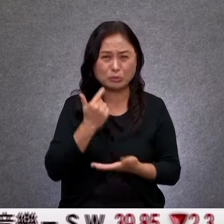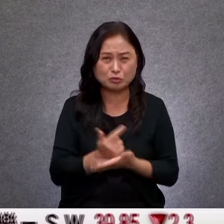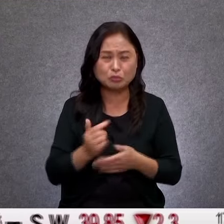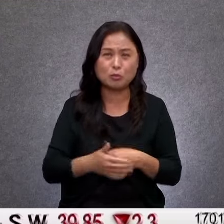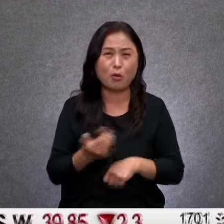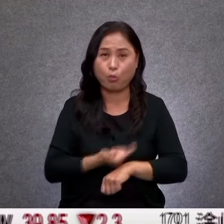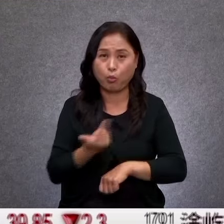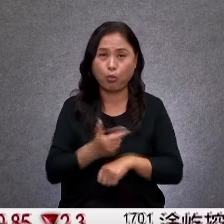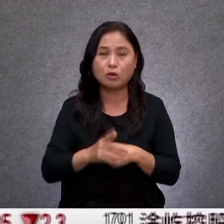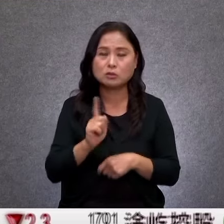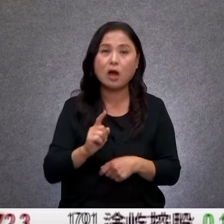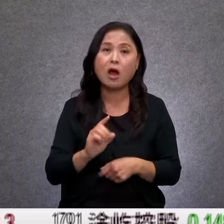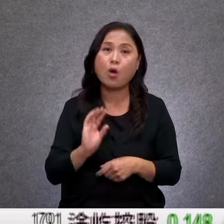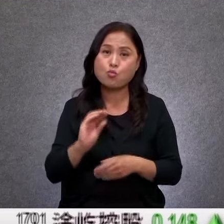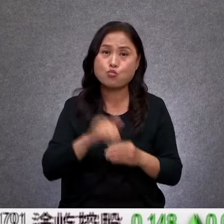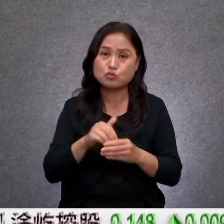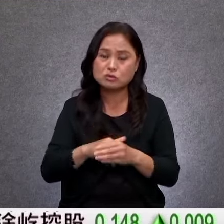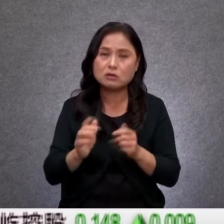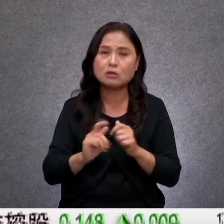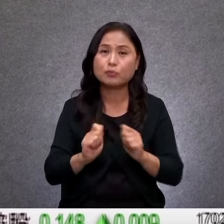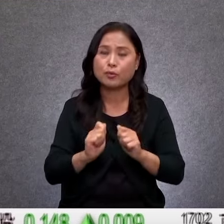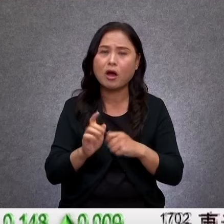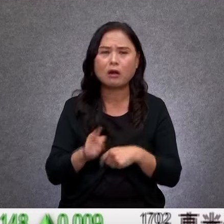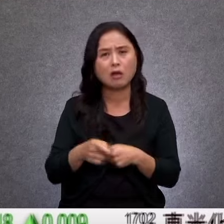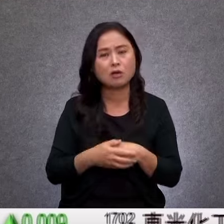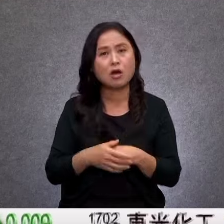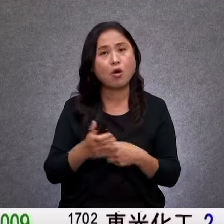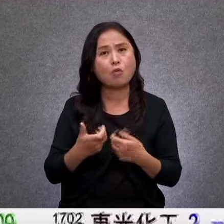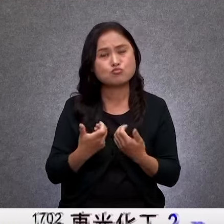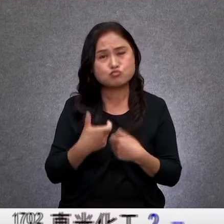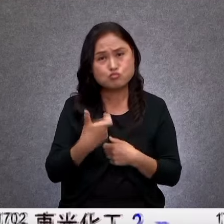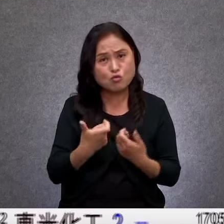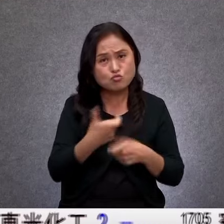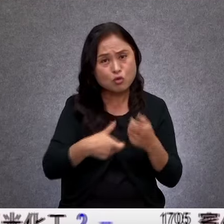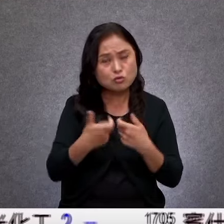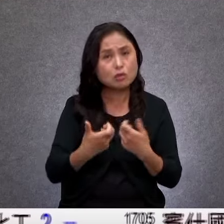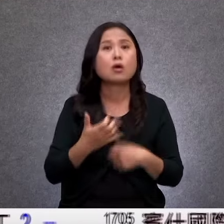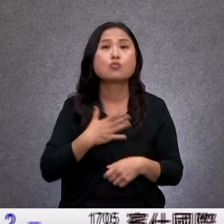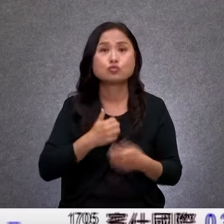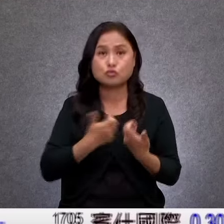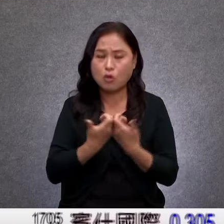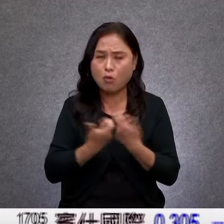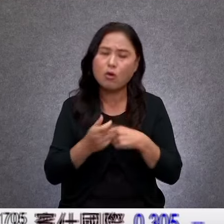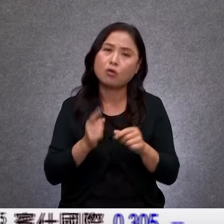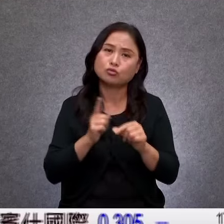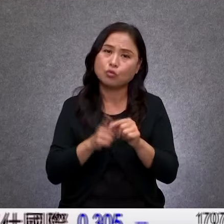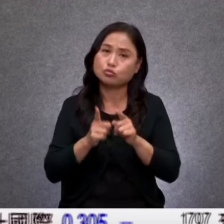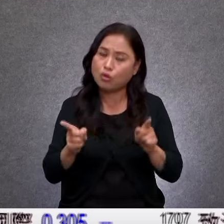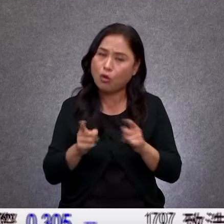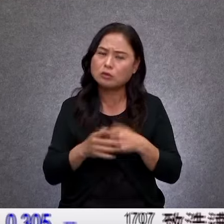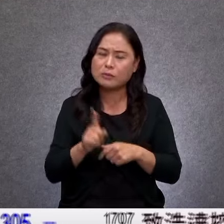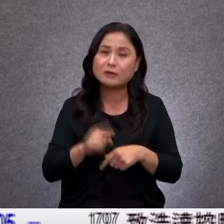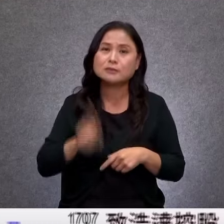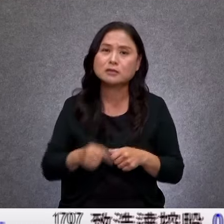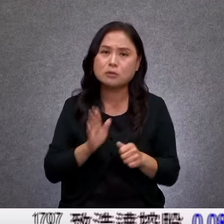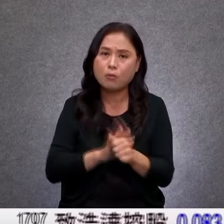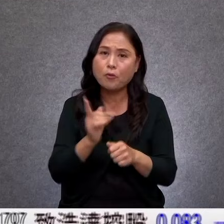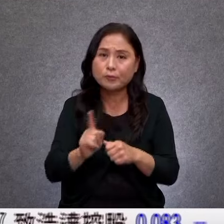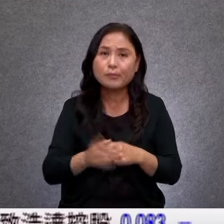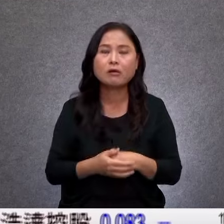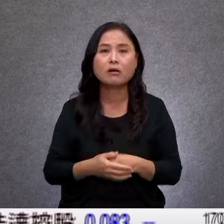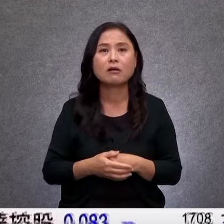好重，同埋都好耐啦。點解喺個股市方面，即係而家見你預算案提嘅措施都較為中長期啦，會唔會有啲咧比